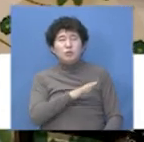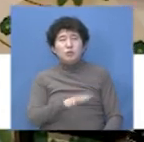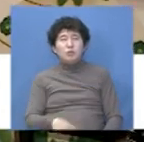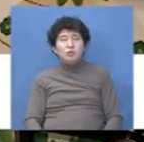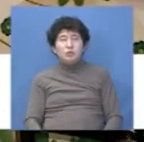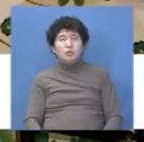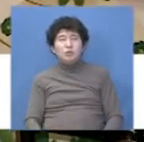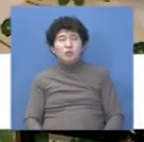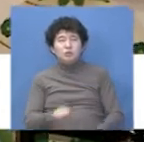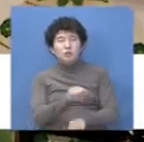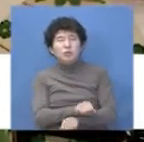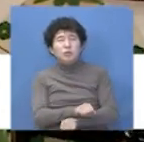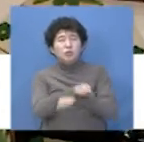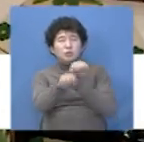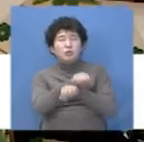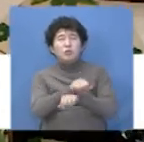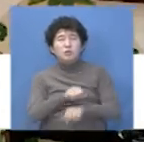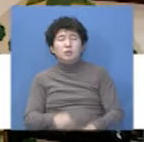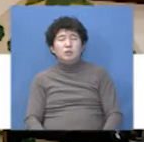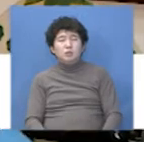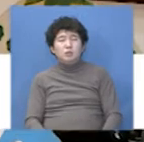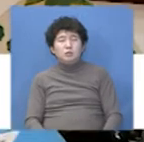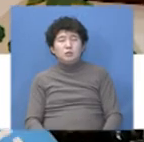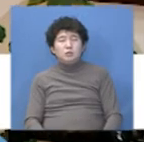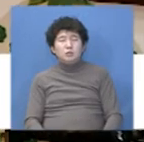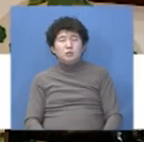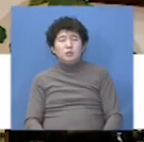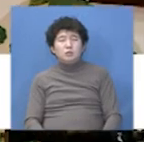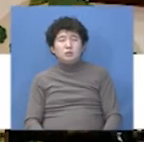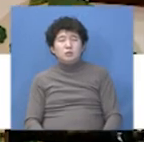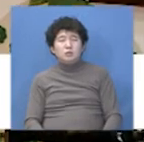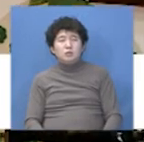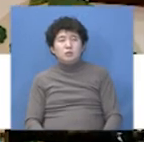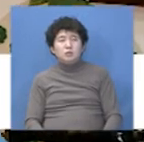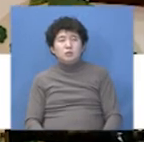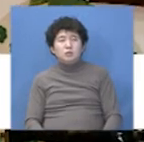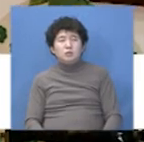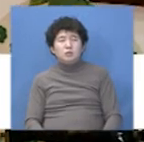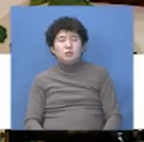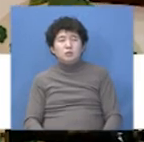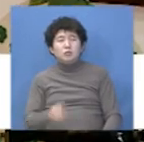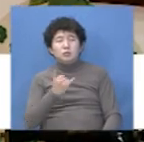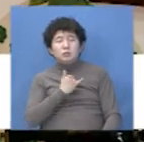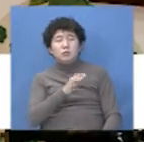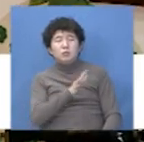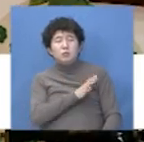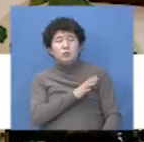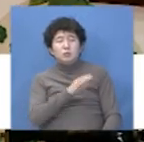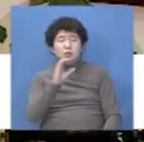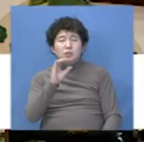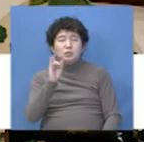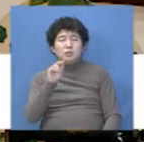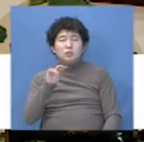было восстание на Сенатской площади. Это тоже в Санкт-Петербурге. И у нас были ссыльные. И